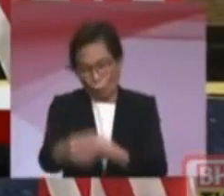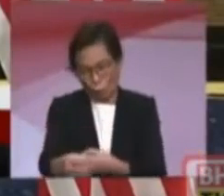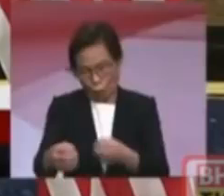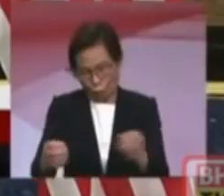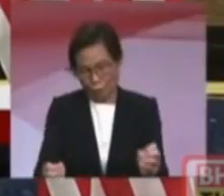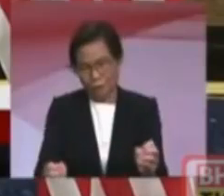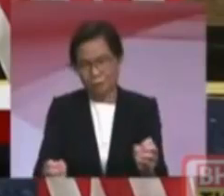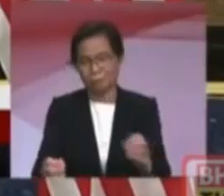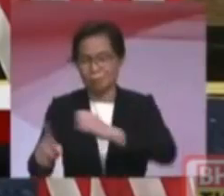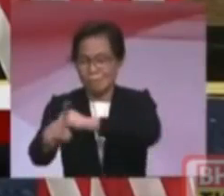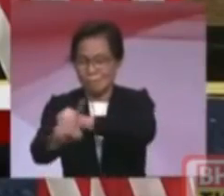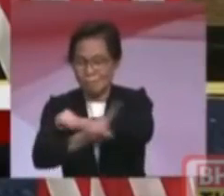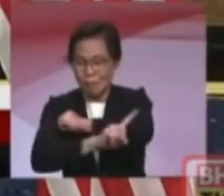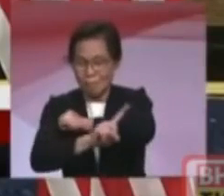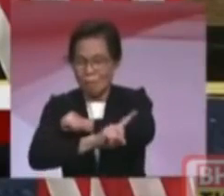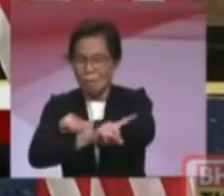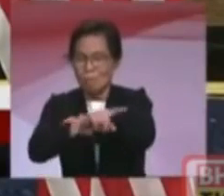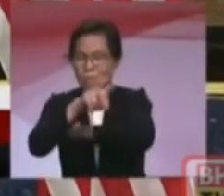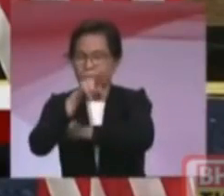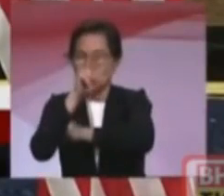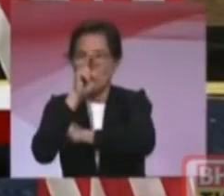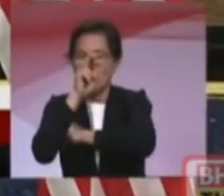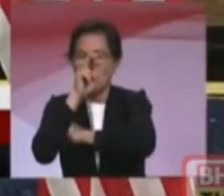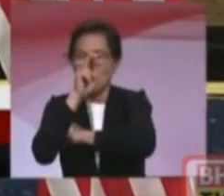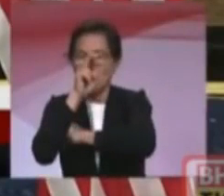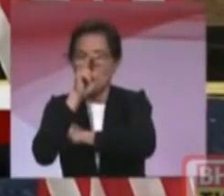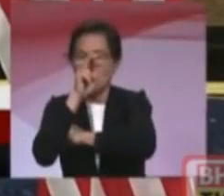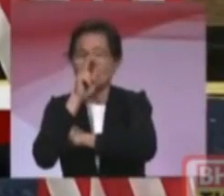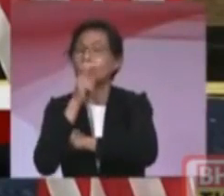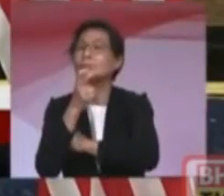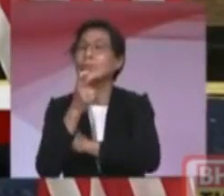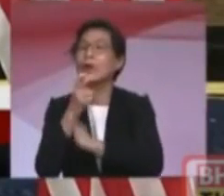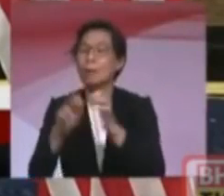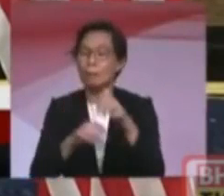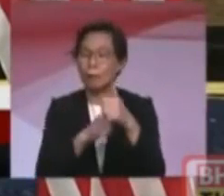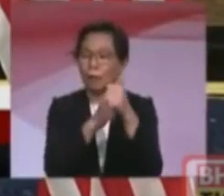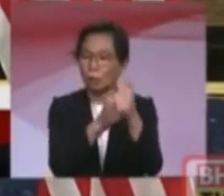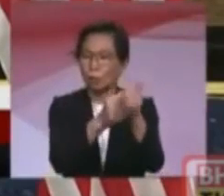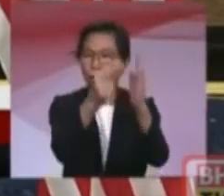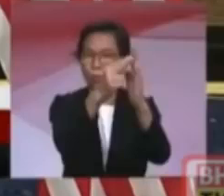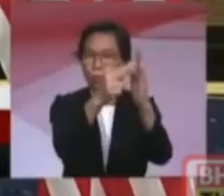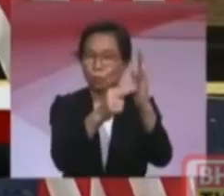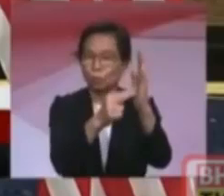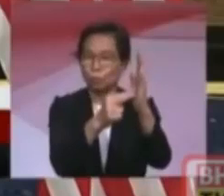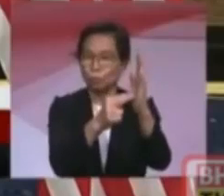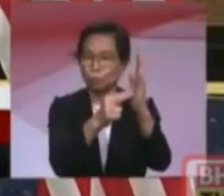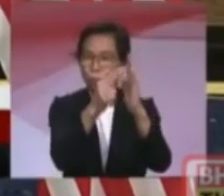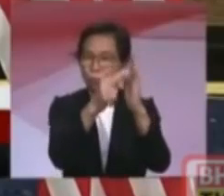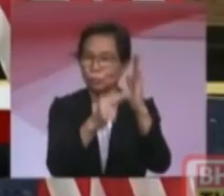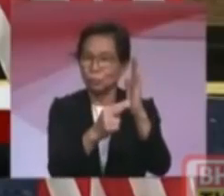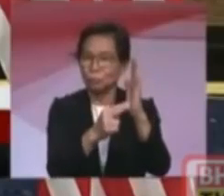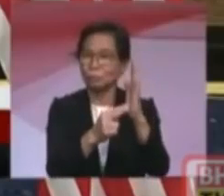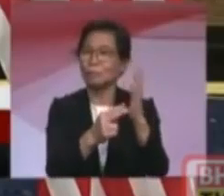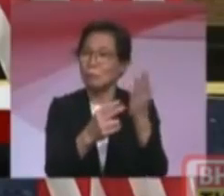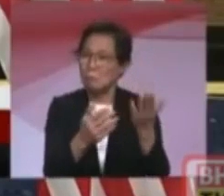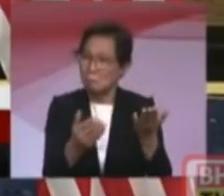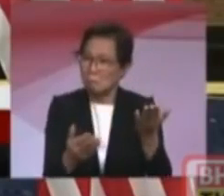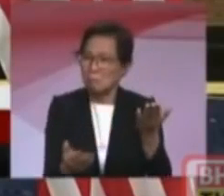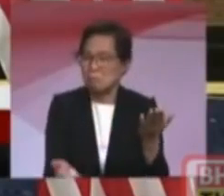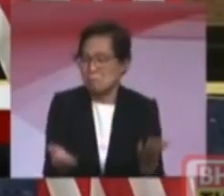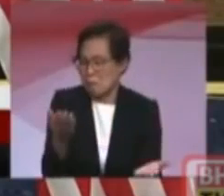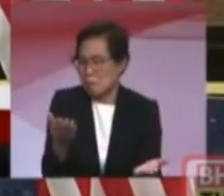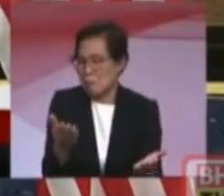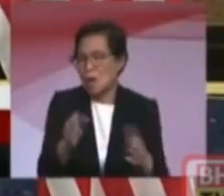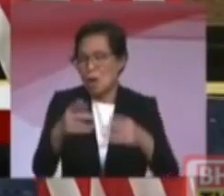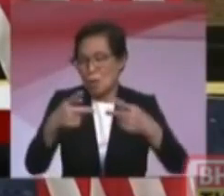tindakan tegas akan diambil berdasarkan undang-undang termasuk menutup premis berkenaan